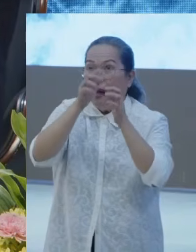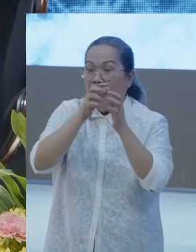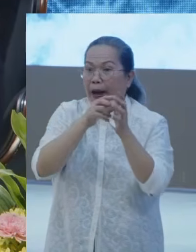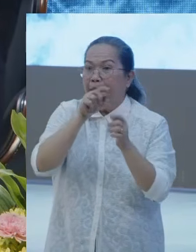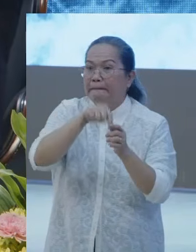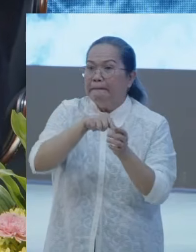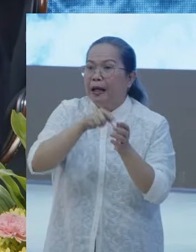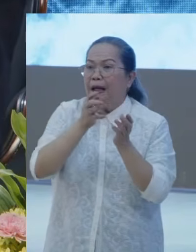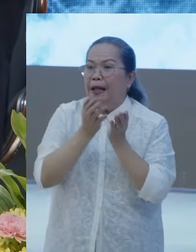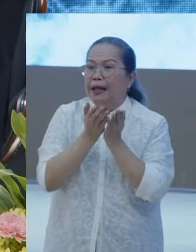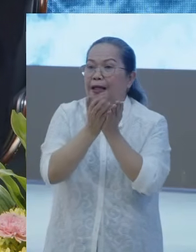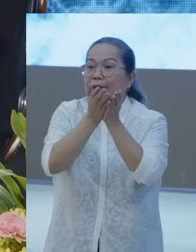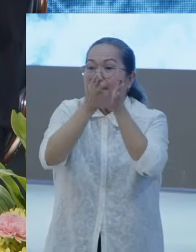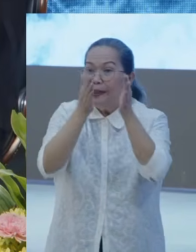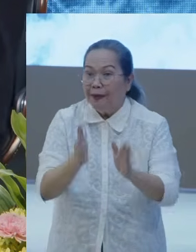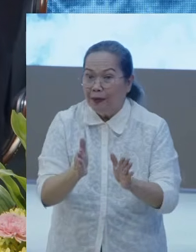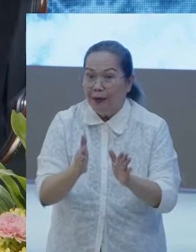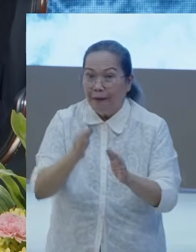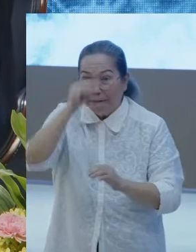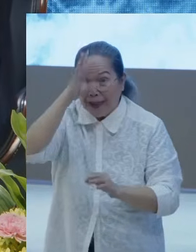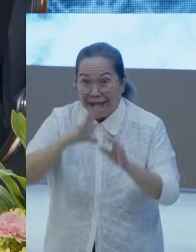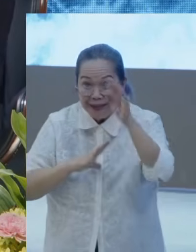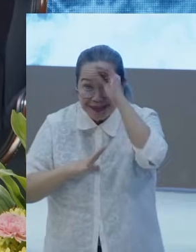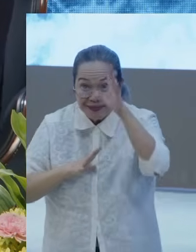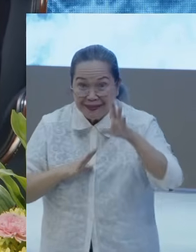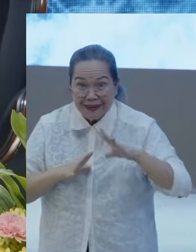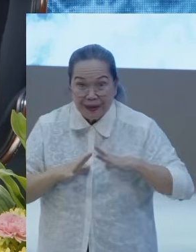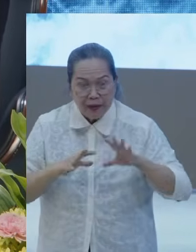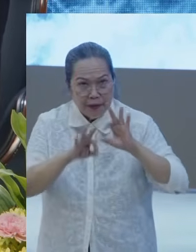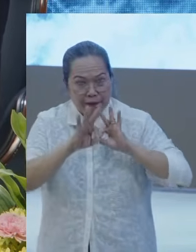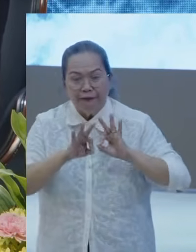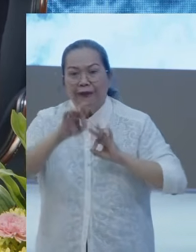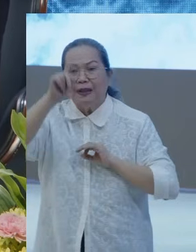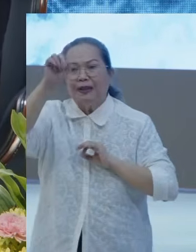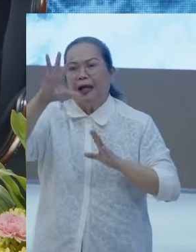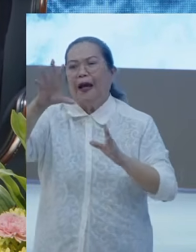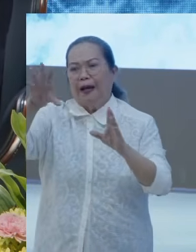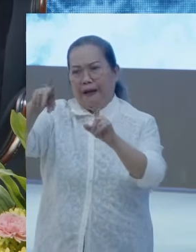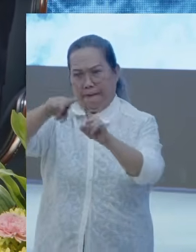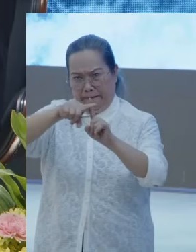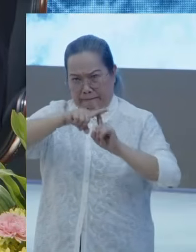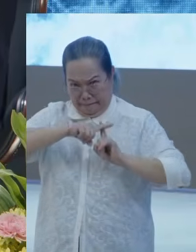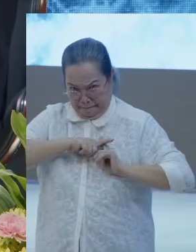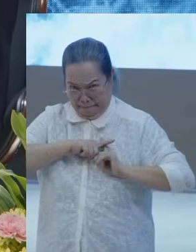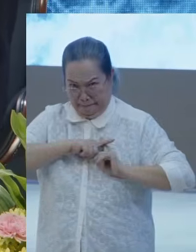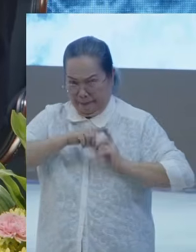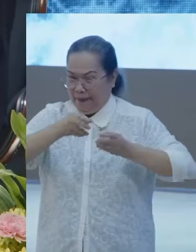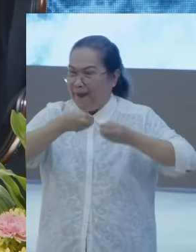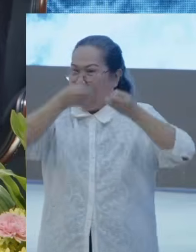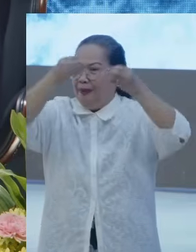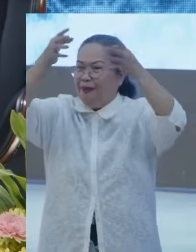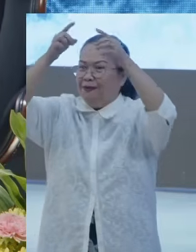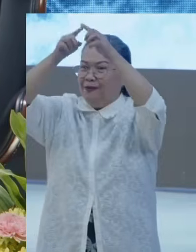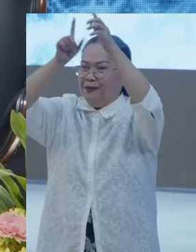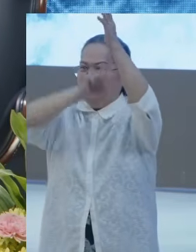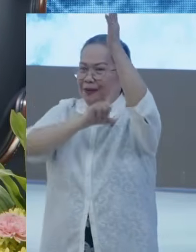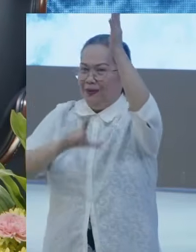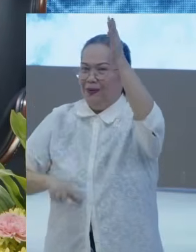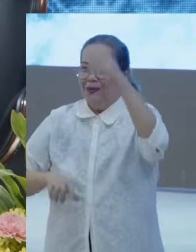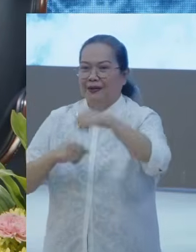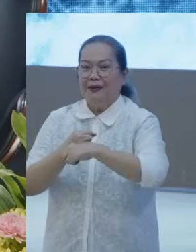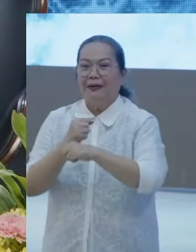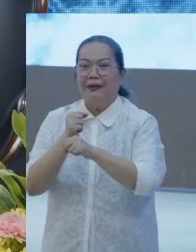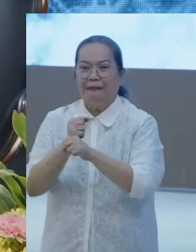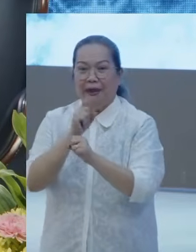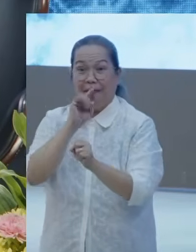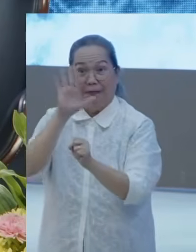men feared the Lord exceedingly, and they offered a sacrifice to the Lord and made